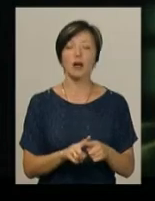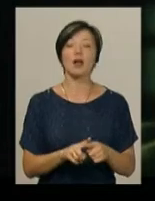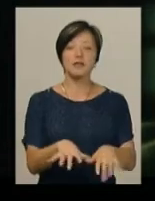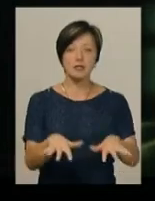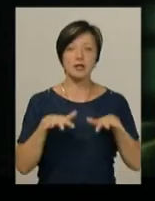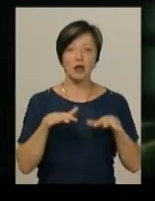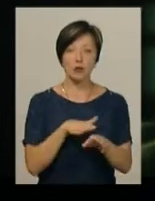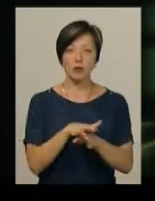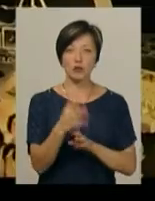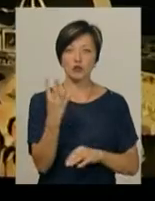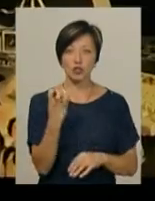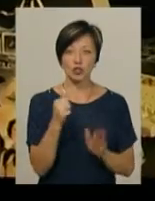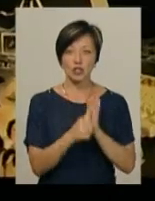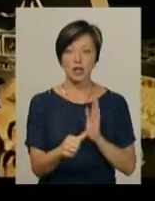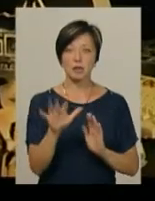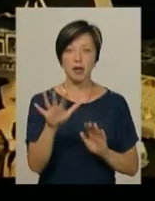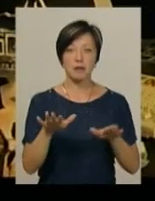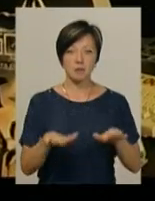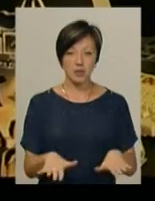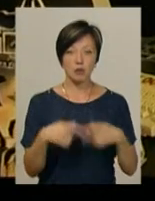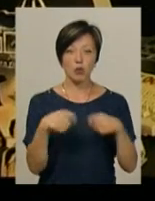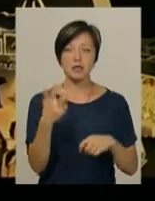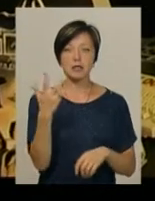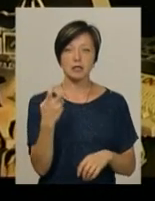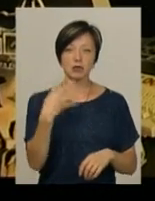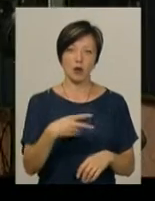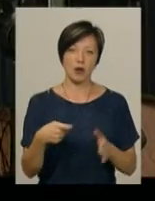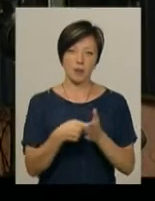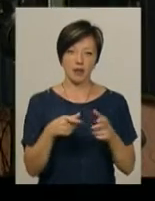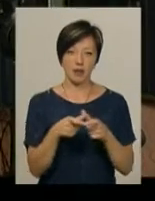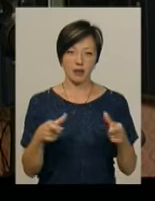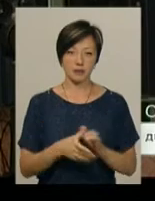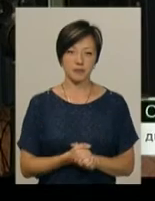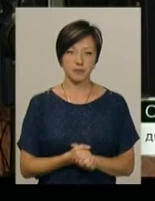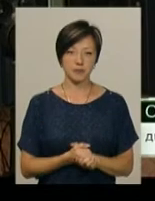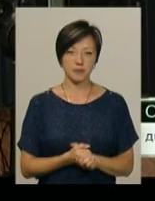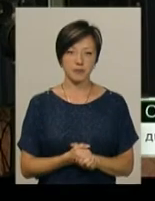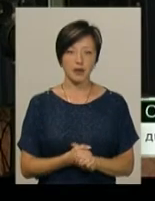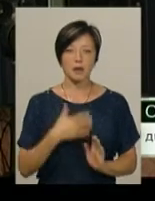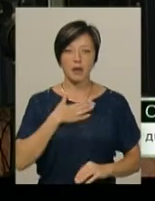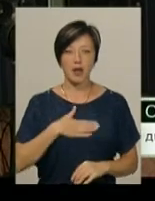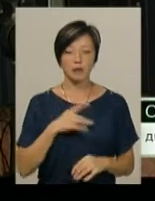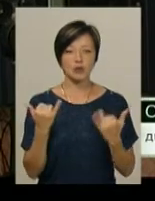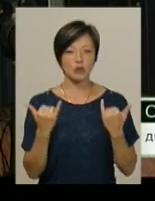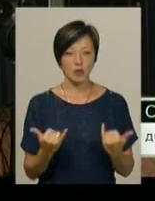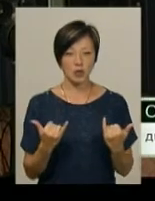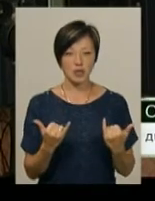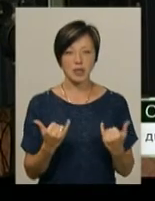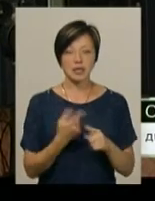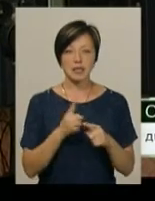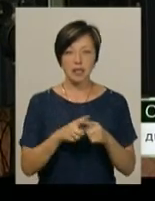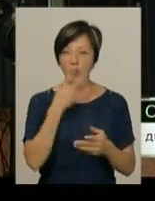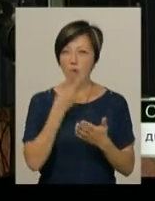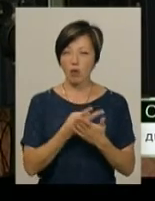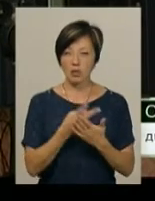залі наповненістю 465 місць продали 340 квитків. Звичайно, приємно, що сьогодні даний